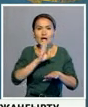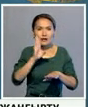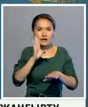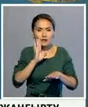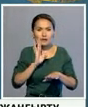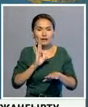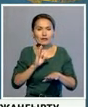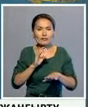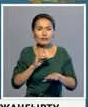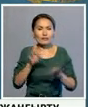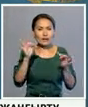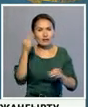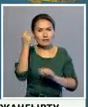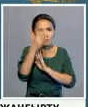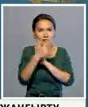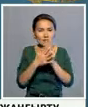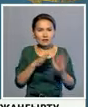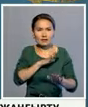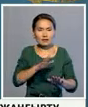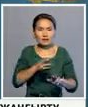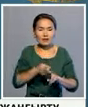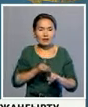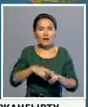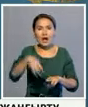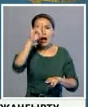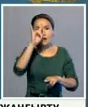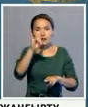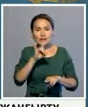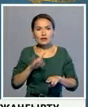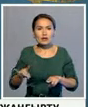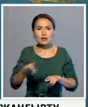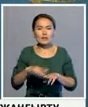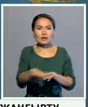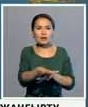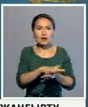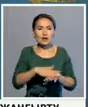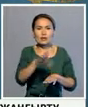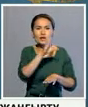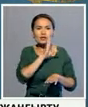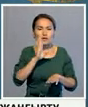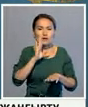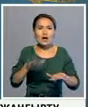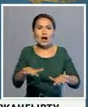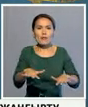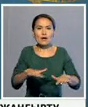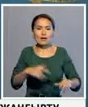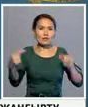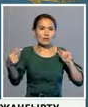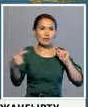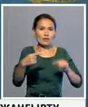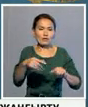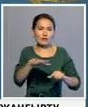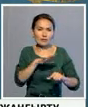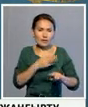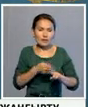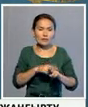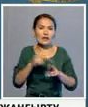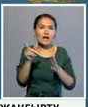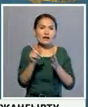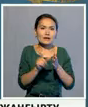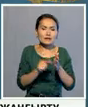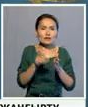жүргізген жоқ. Нәтижесінде қазақстандықтардың айтарлықтай бөлігі қазір зейнетақы реформасының түпкі